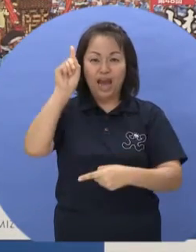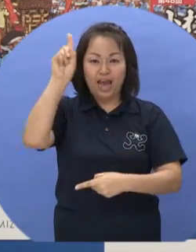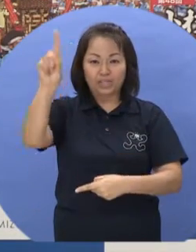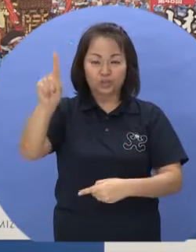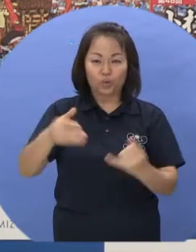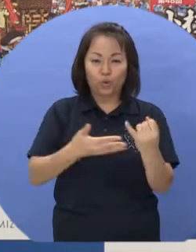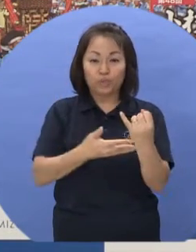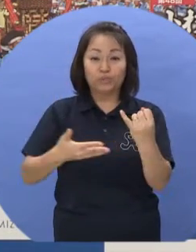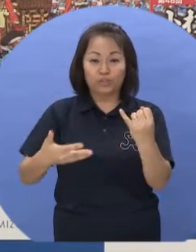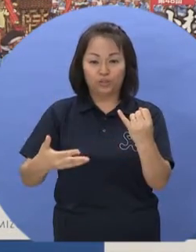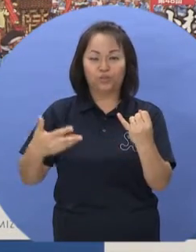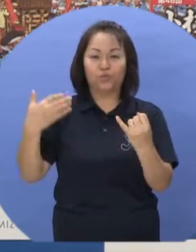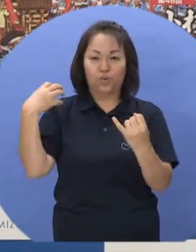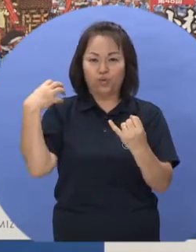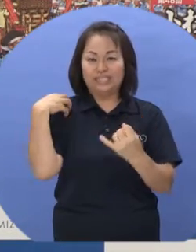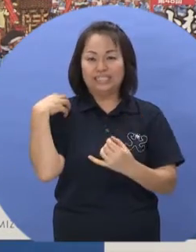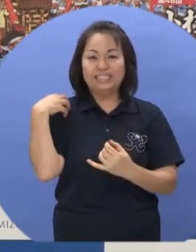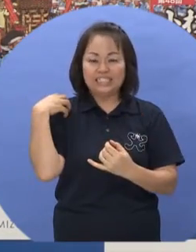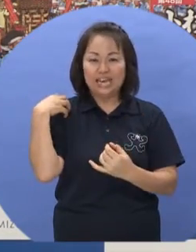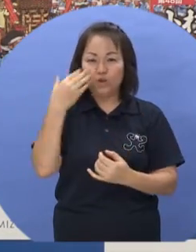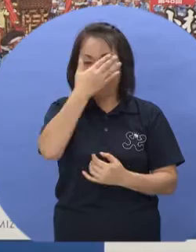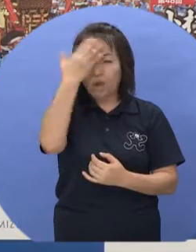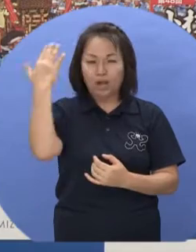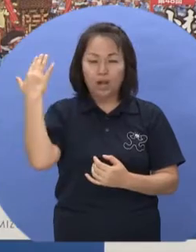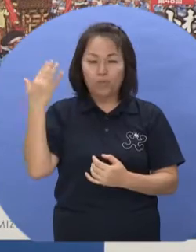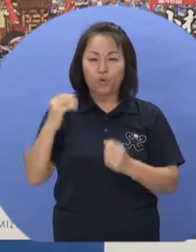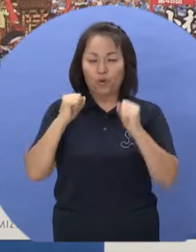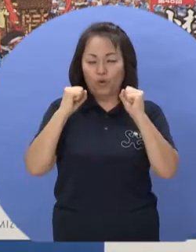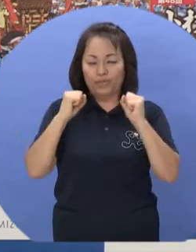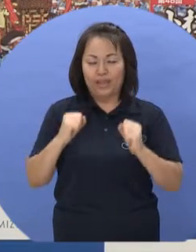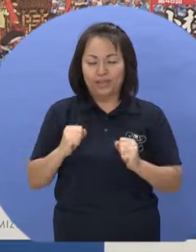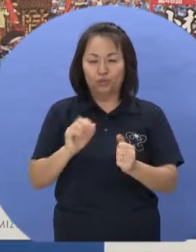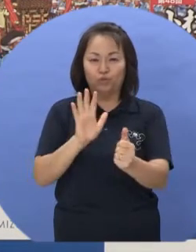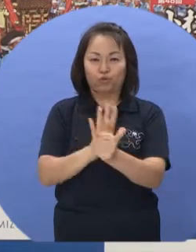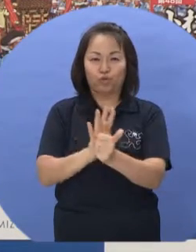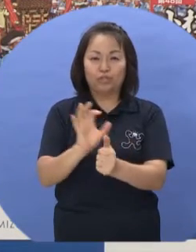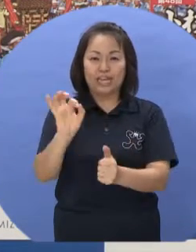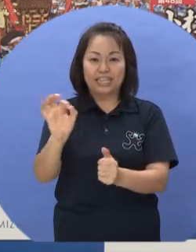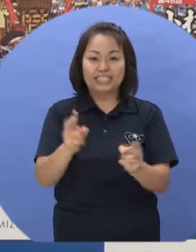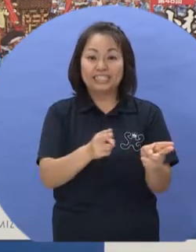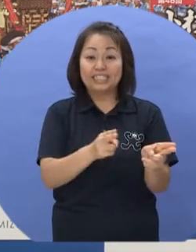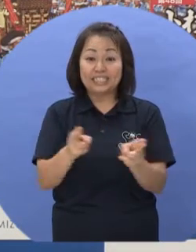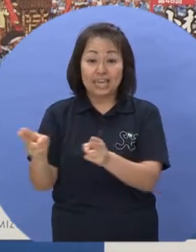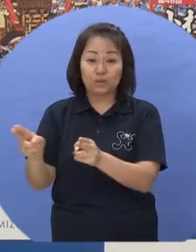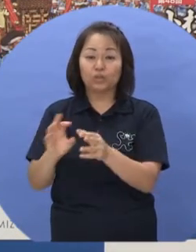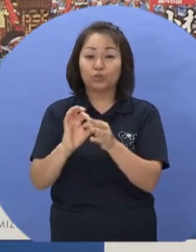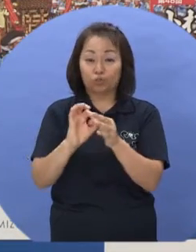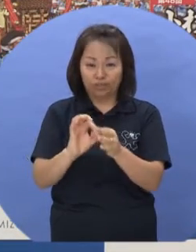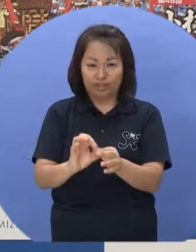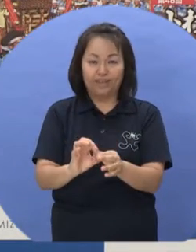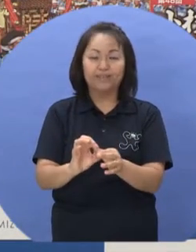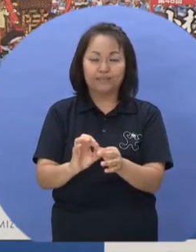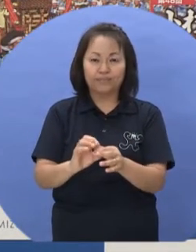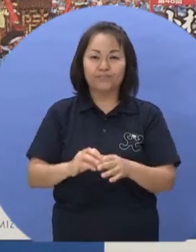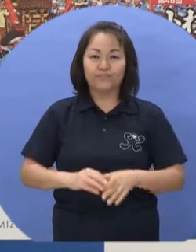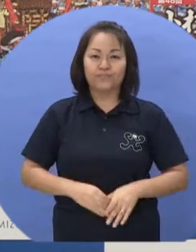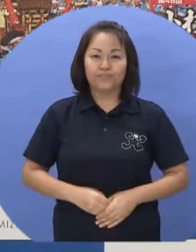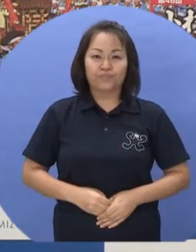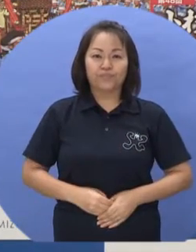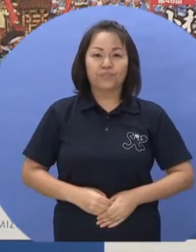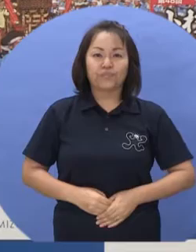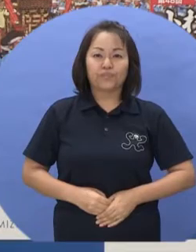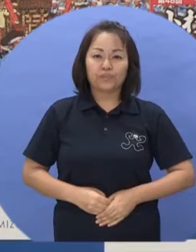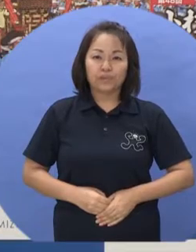う若者定住助成金制度について、ご説明させていただきたいと思っております。射水市